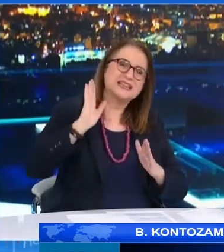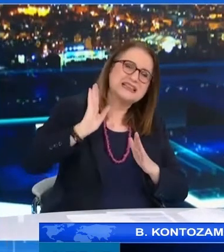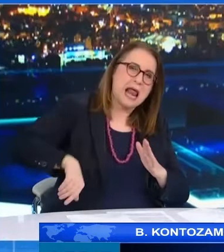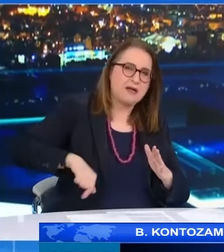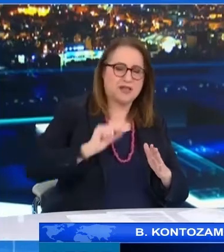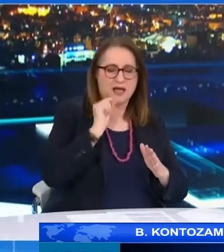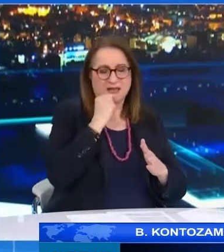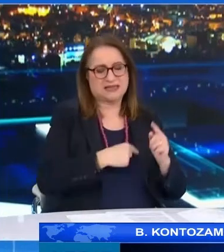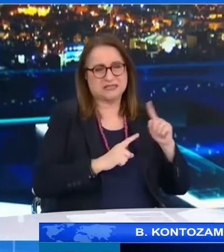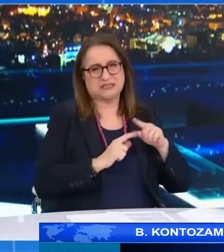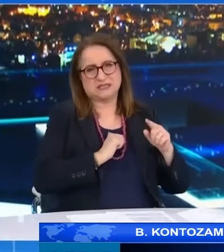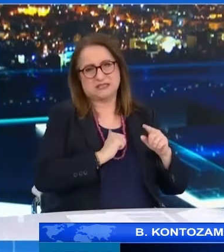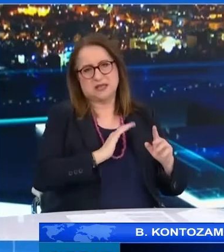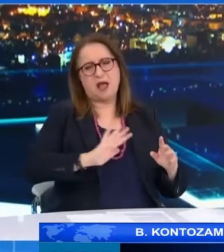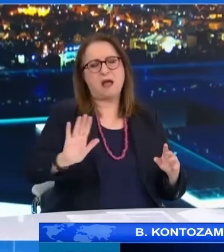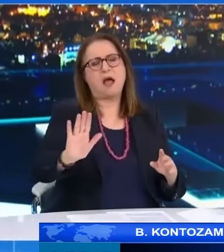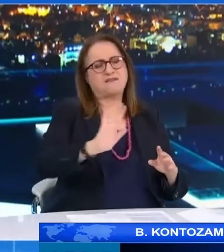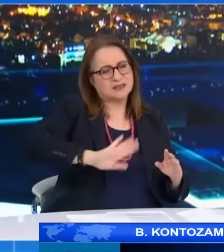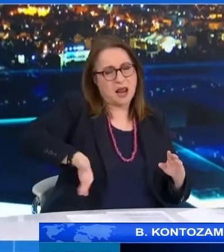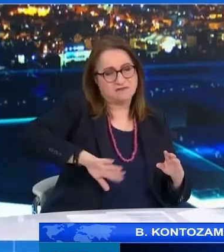ήθελα να αναφερθώ τόσο